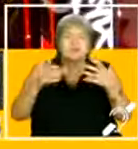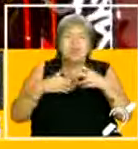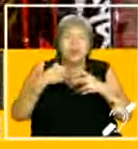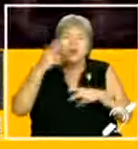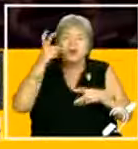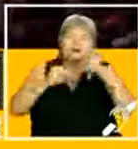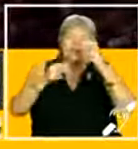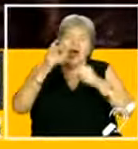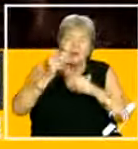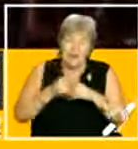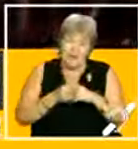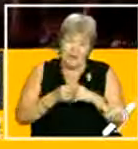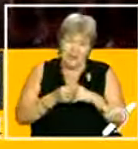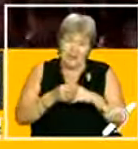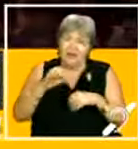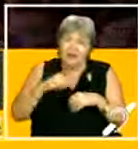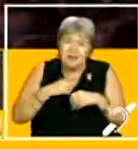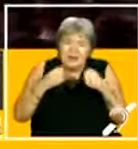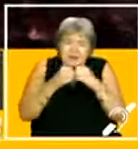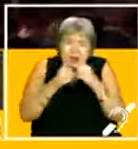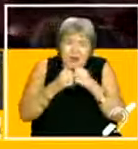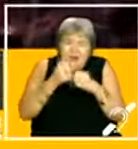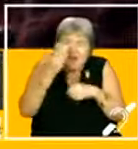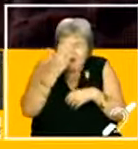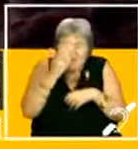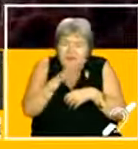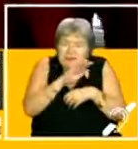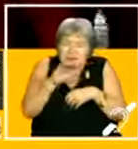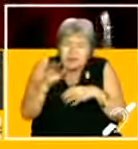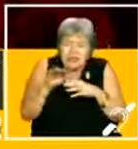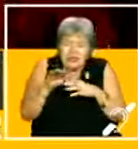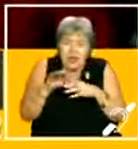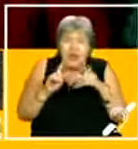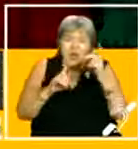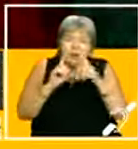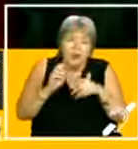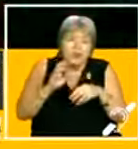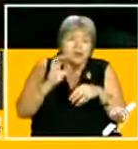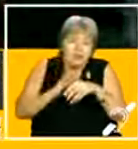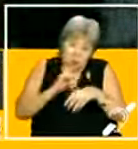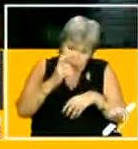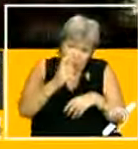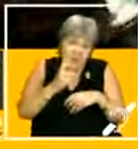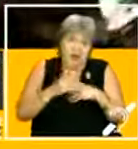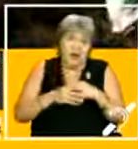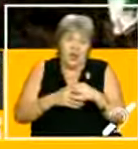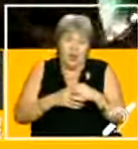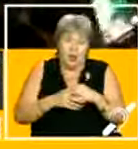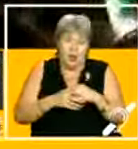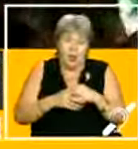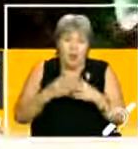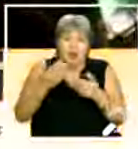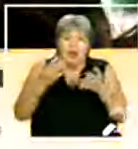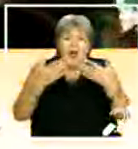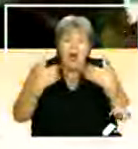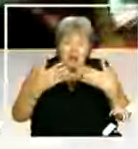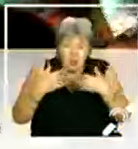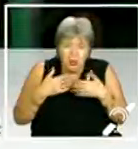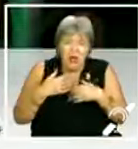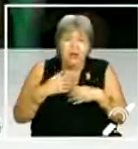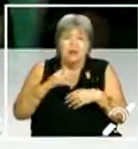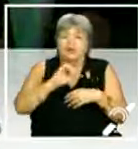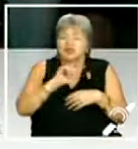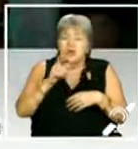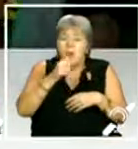artificii. Zeci de mii de tineri s-au înghesuit în fața scenei principale pe parcursul serii, iar unii s-au confruntat cu stări de rău. Din cauza căldurii și a faptului că